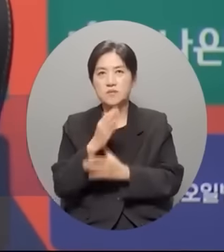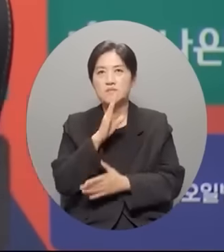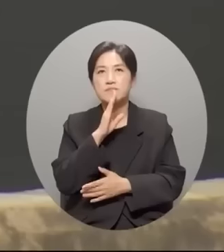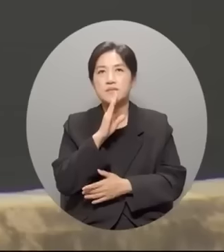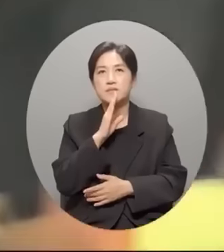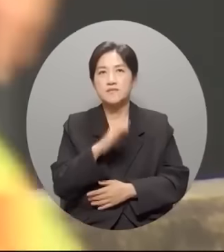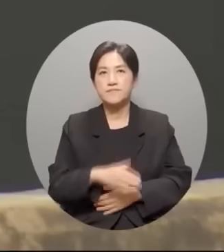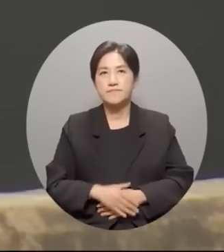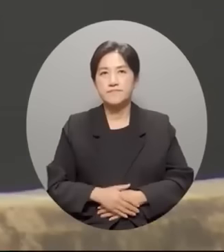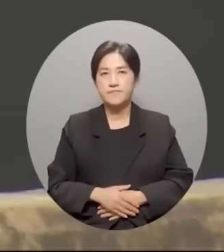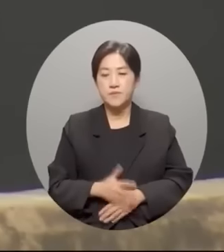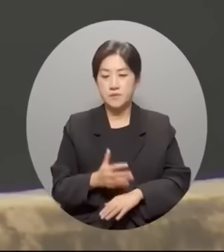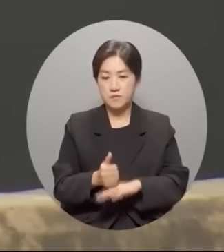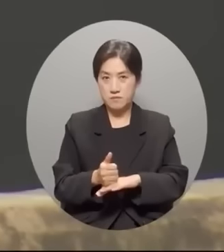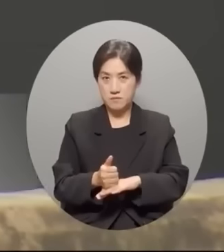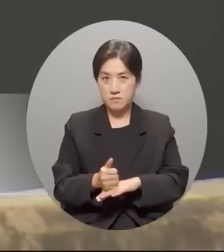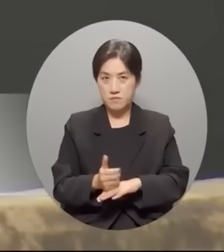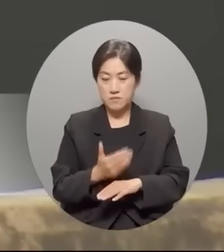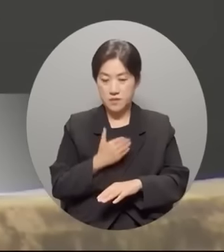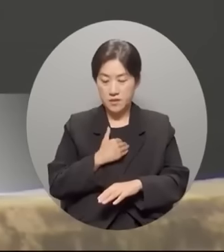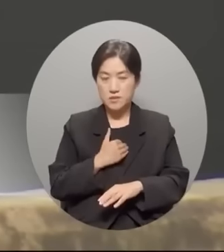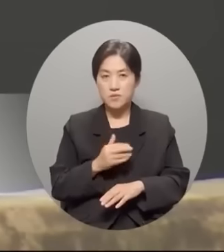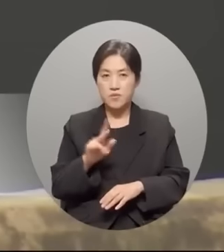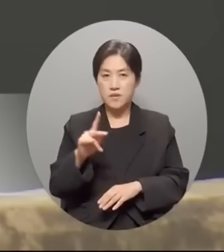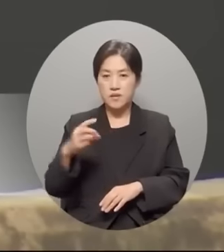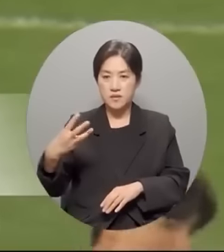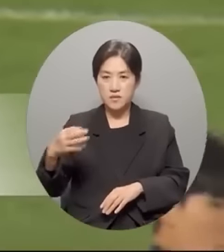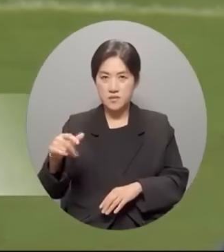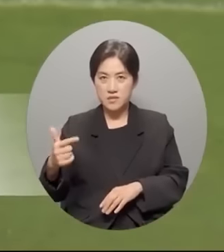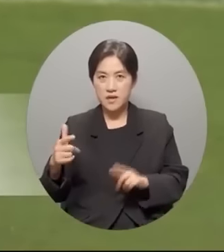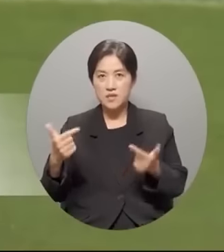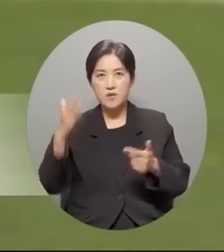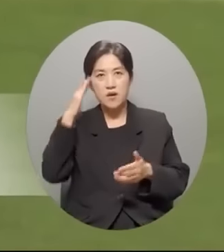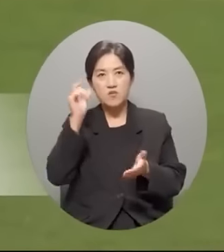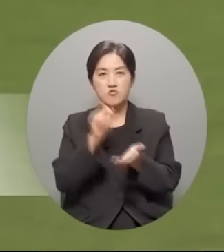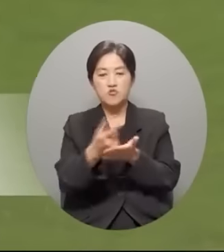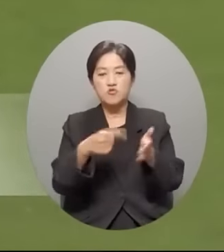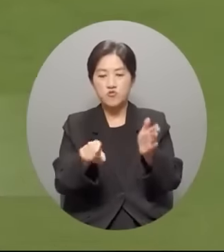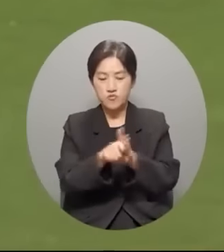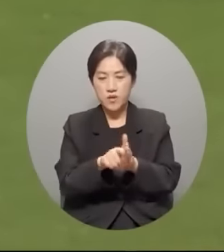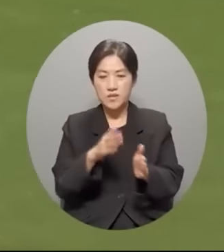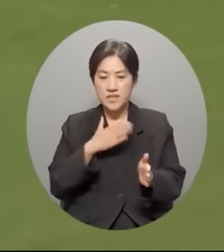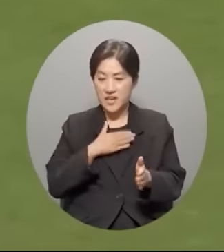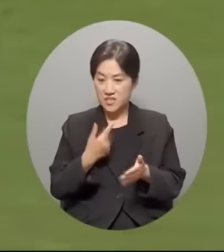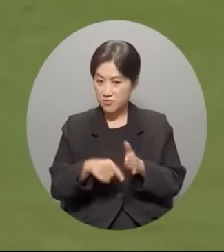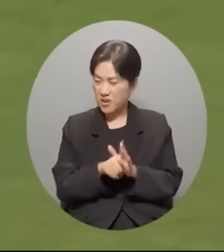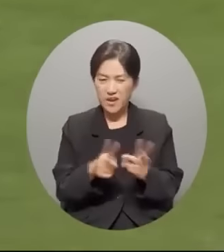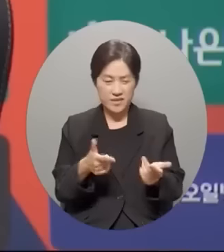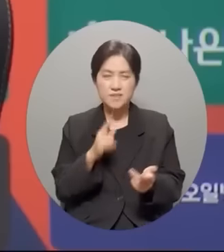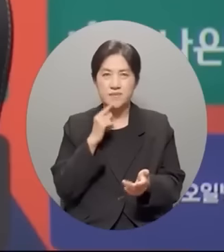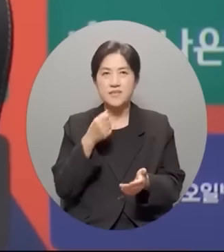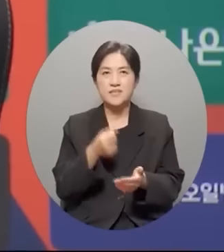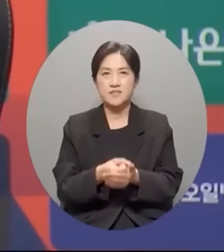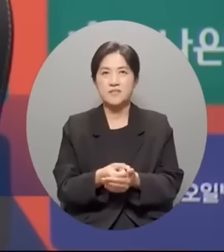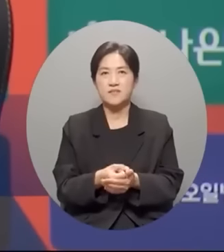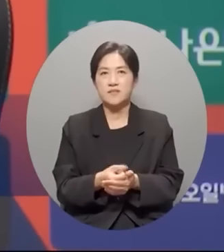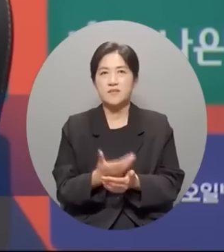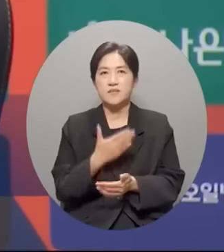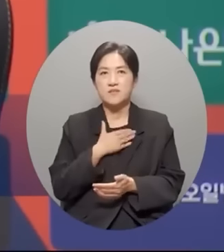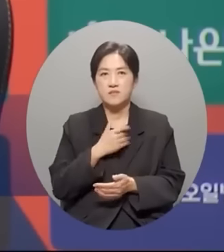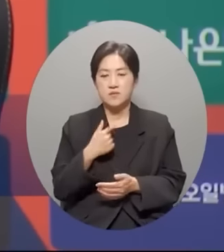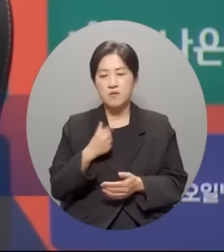사실이었습니다. 결국 자신도 K리그도 아닌 한국 축구를 위한 결정이었다고 강조했습니다. 저는